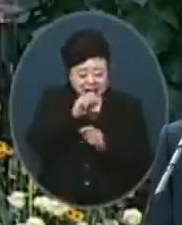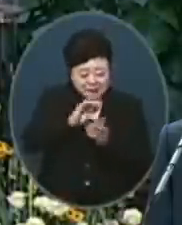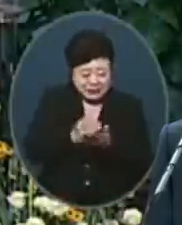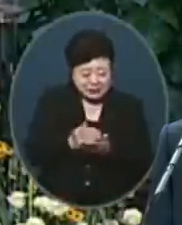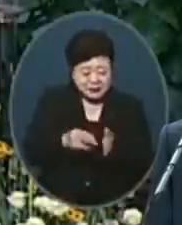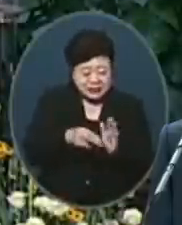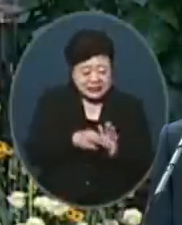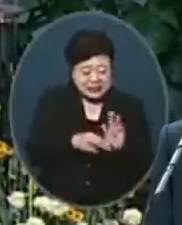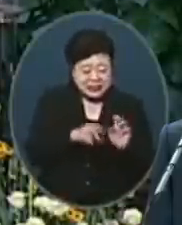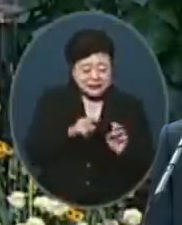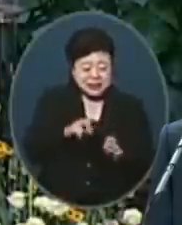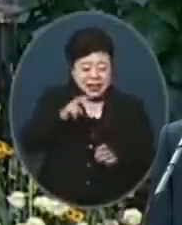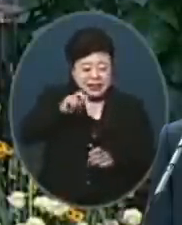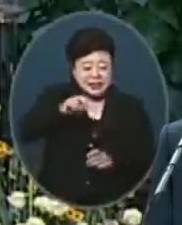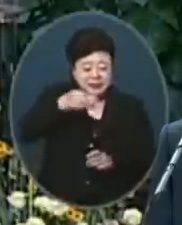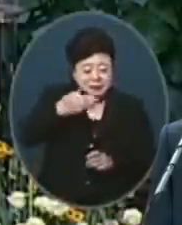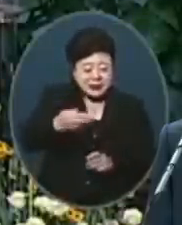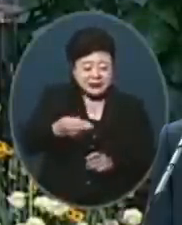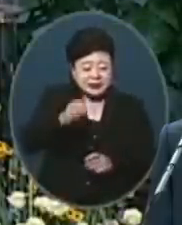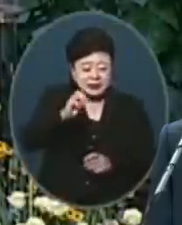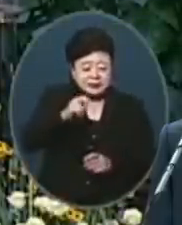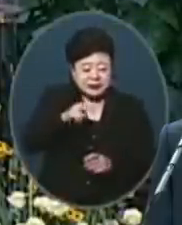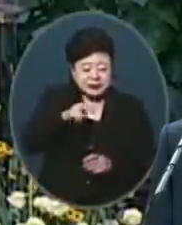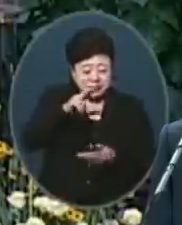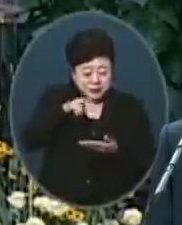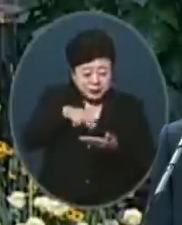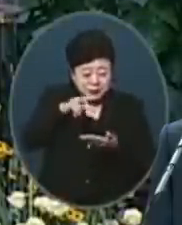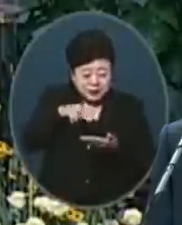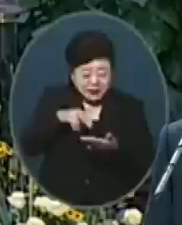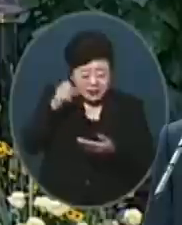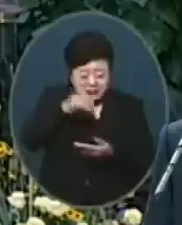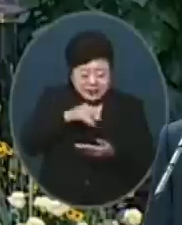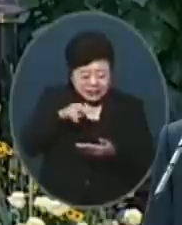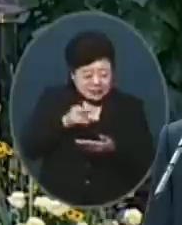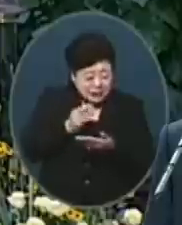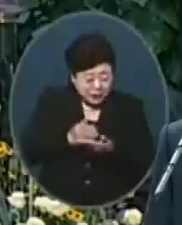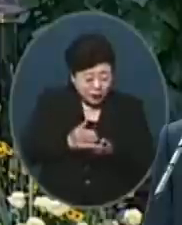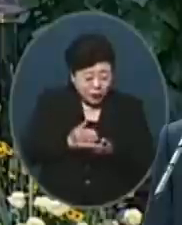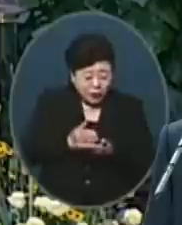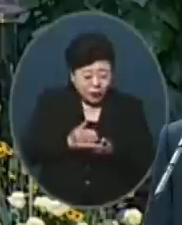이사야 40장 28절로 31절 읽으실 때 그냥 읽지 말고